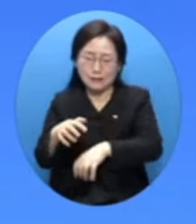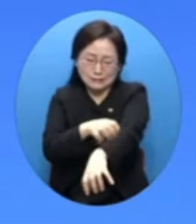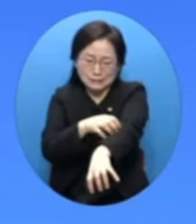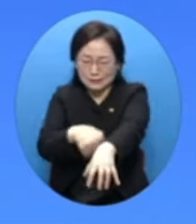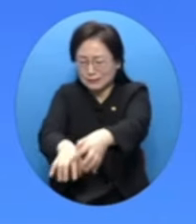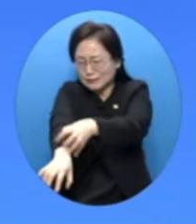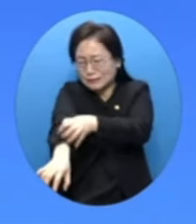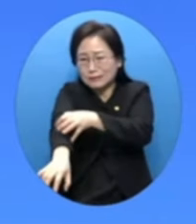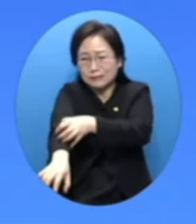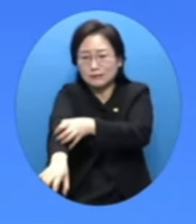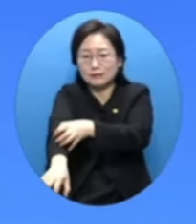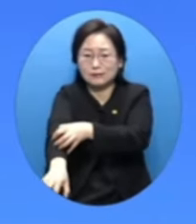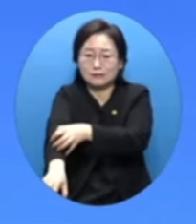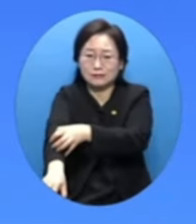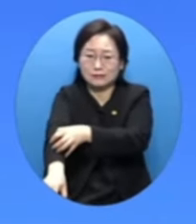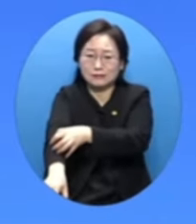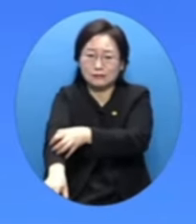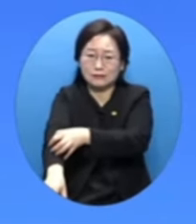피부병이 생겨서